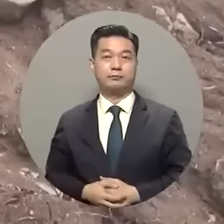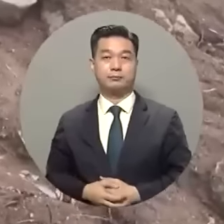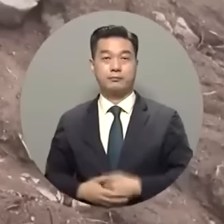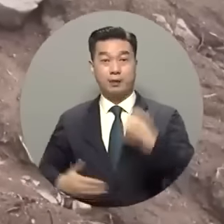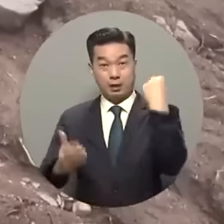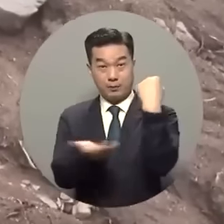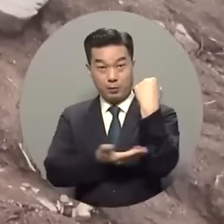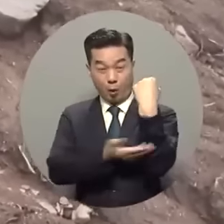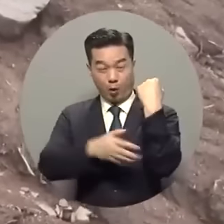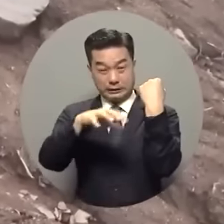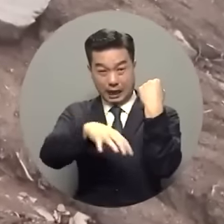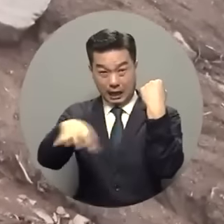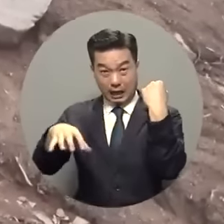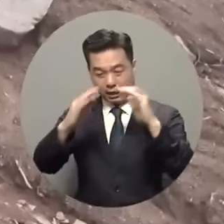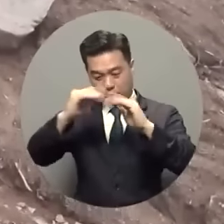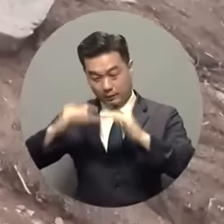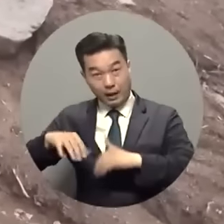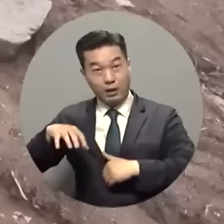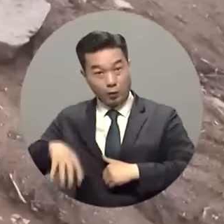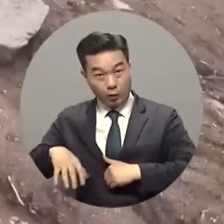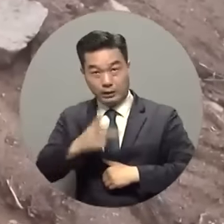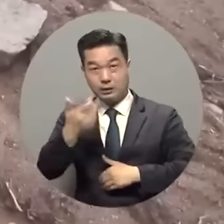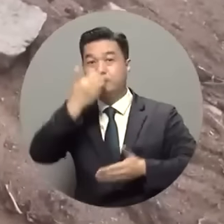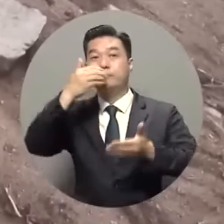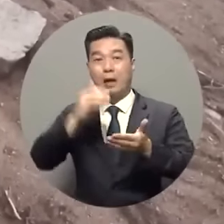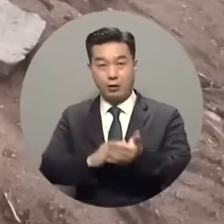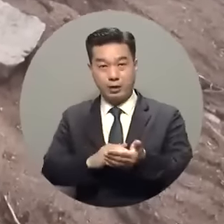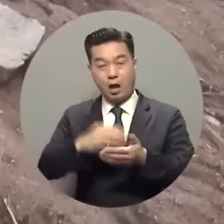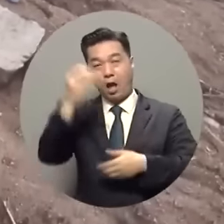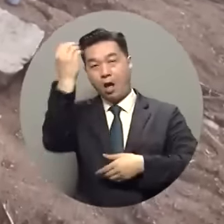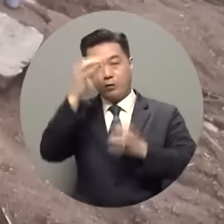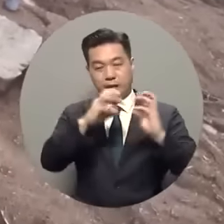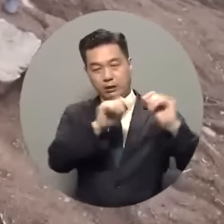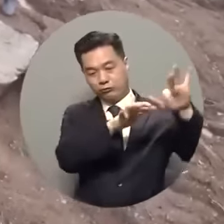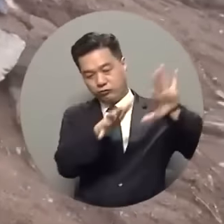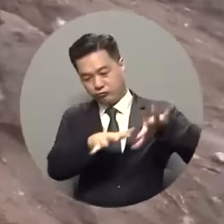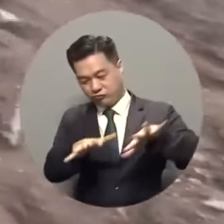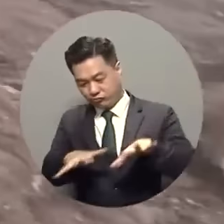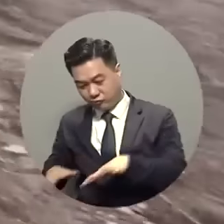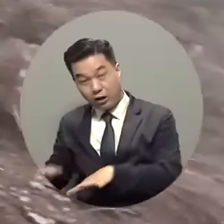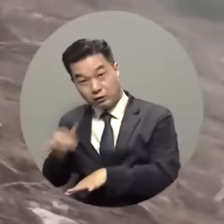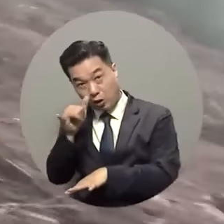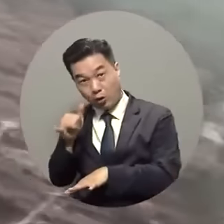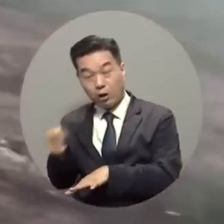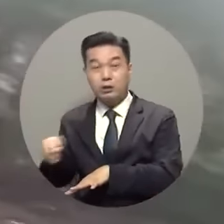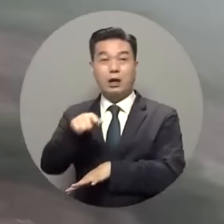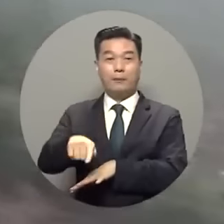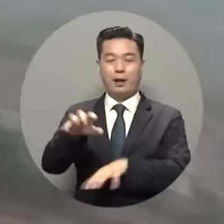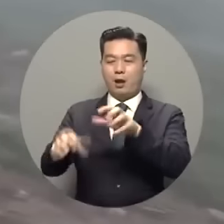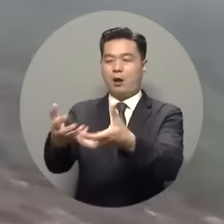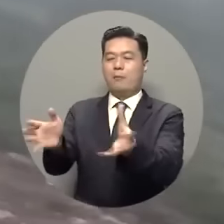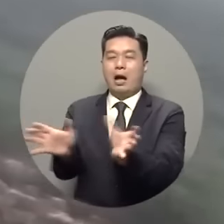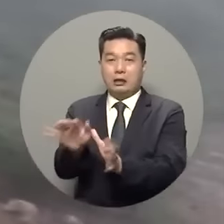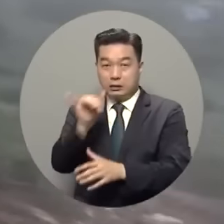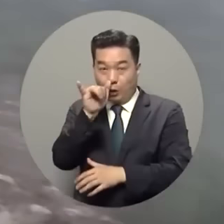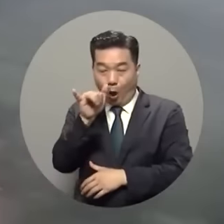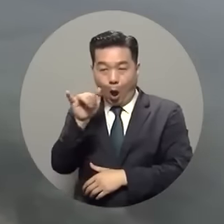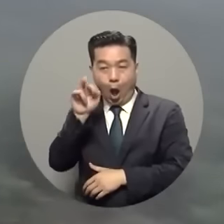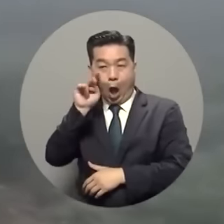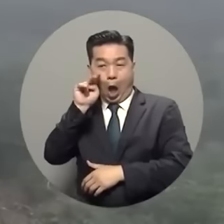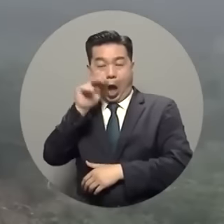가운데 산사태 현장입니다 커다란 바위와 엄청난 양의 토사가 흘러내렸는데 바로 앞에는 마을이 있어서 자칫 큰